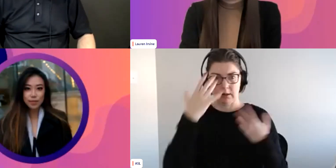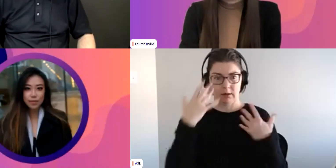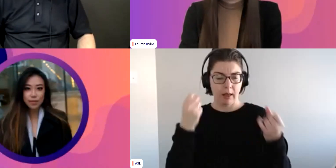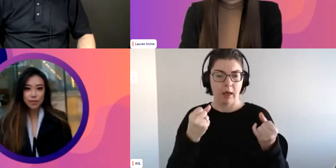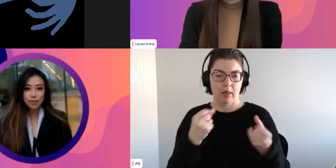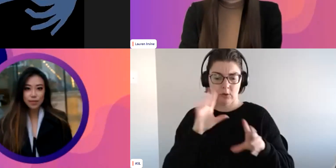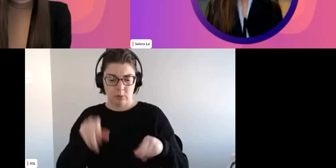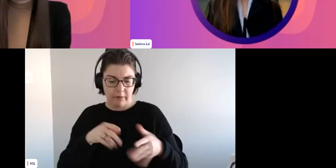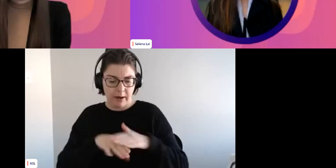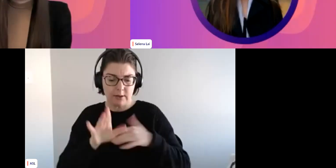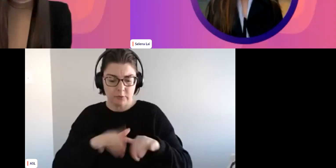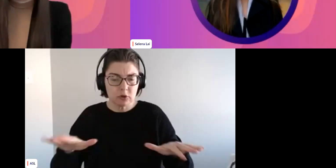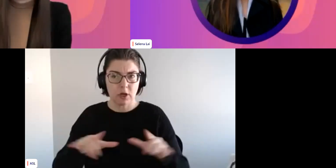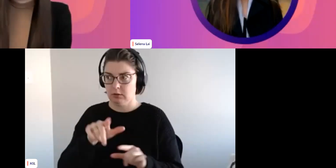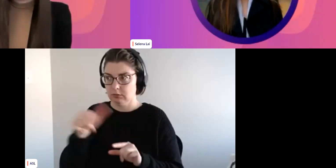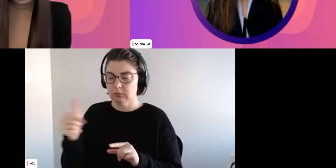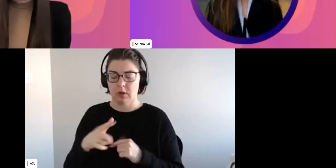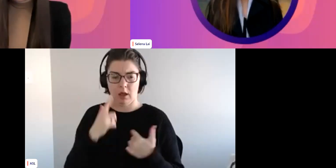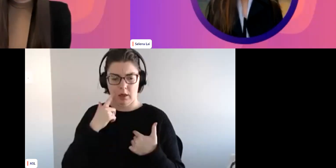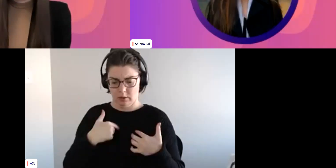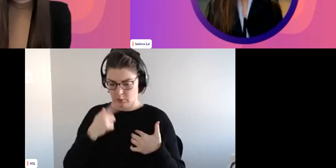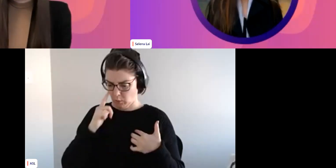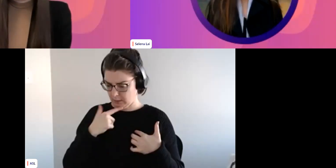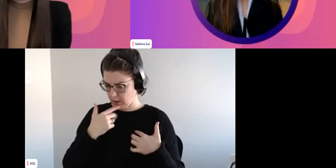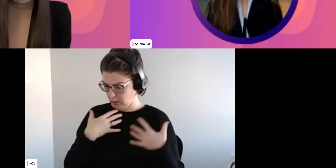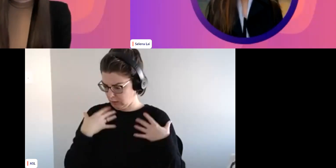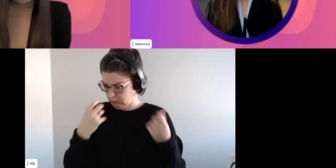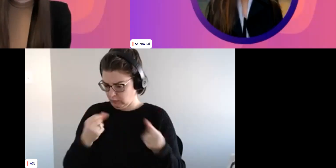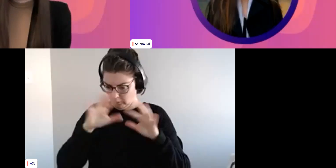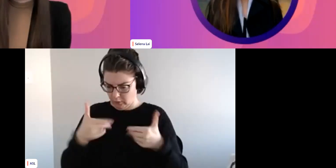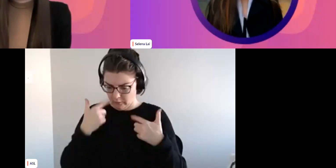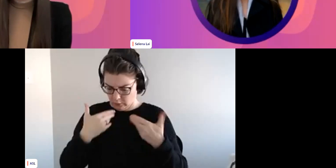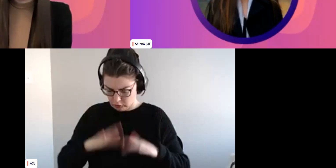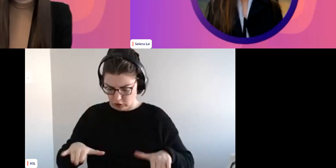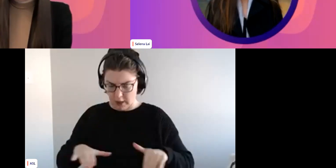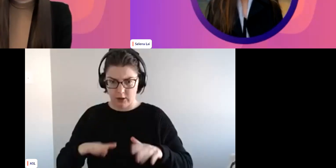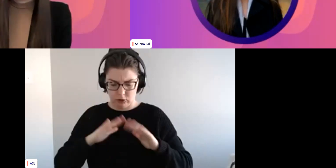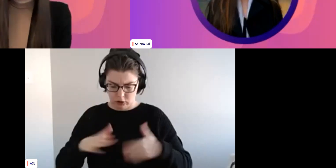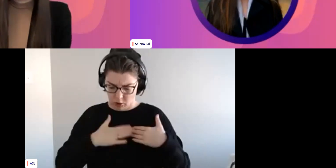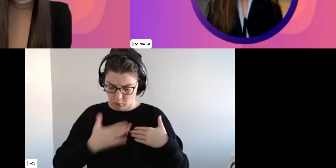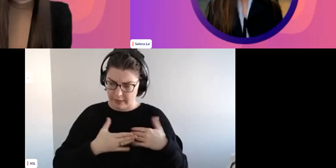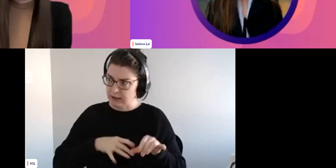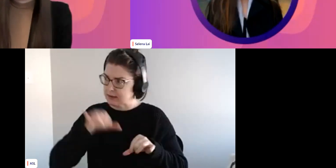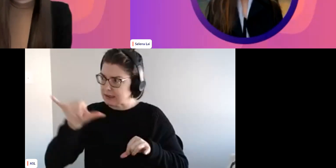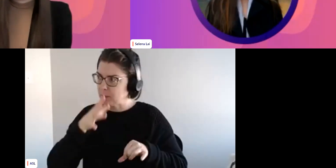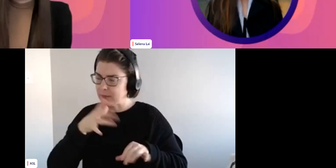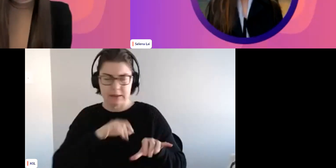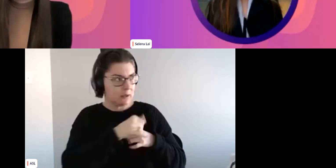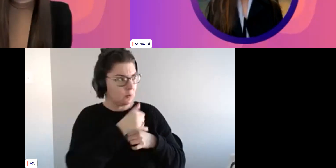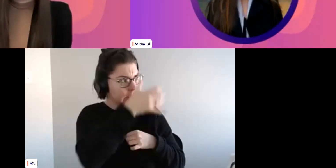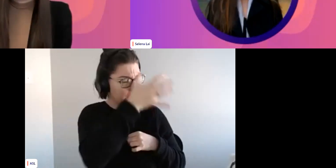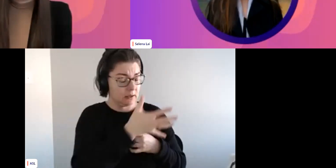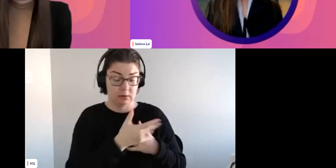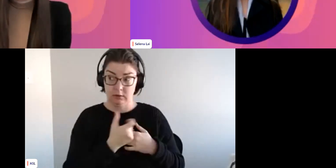à chaque parent de permettre l'accès à l'enfant je me suis posé la question qu'en est-il du bien-être de l'enfant et bien